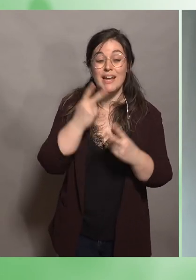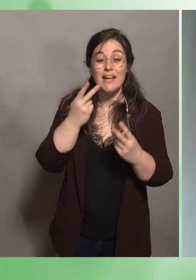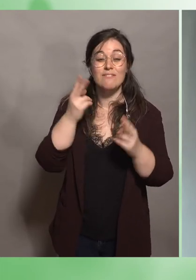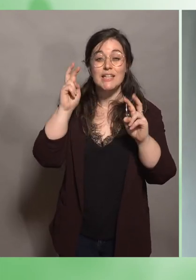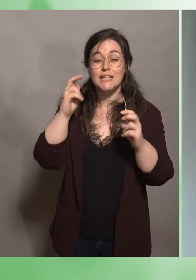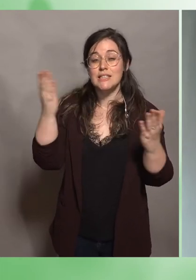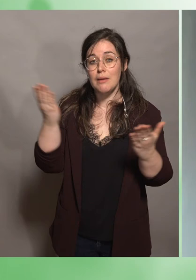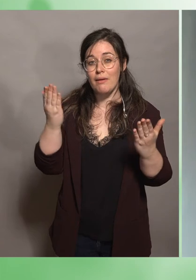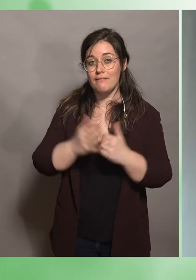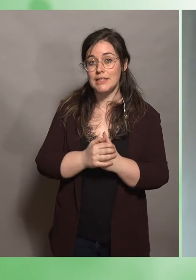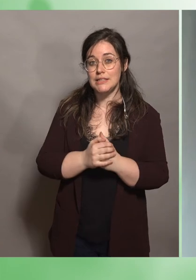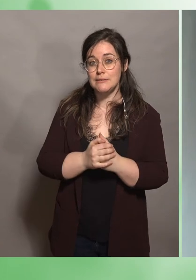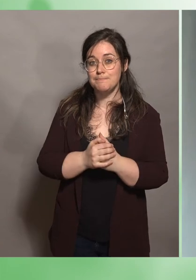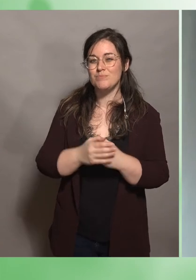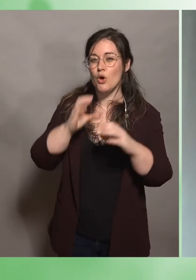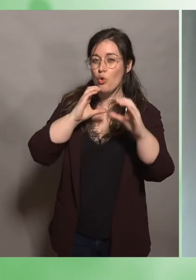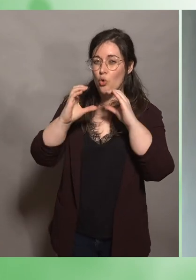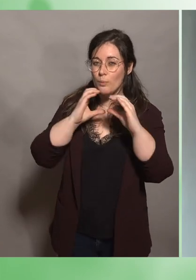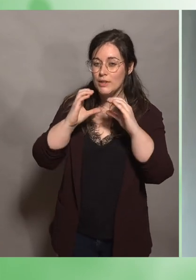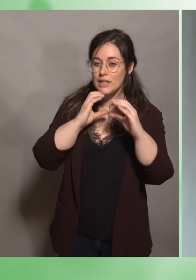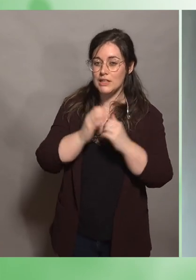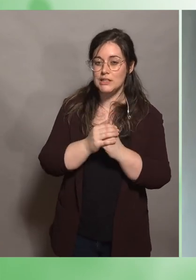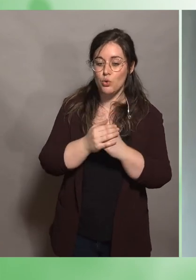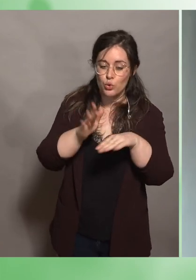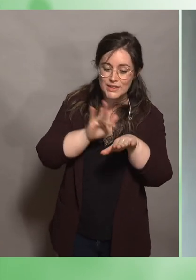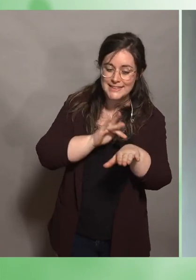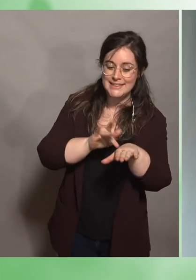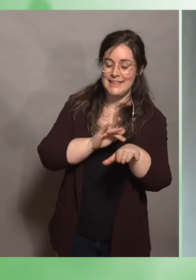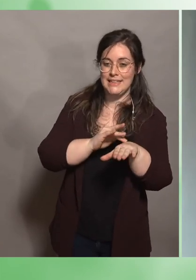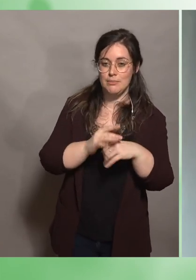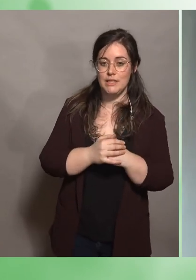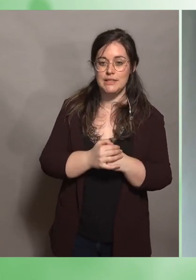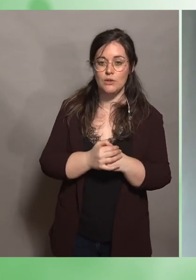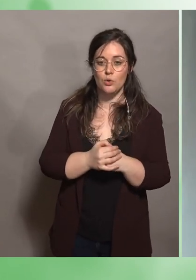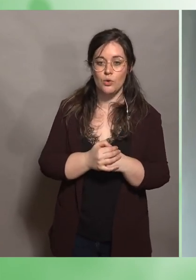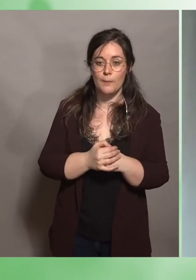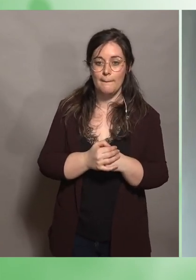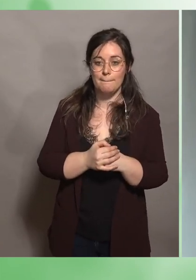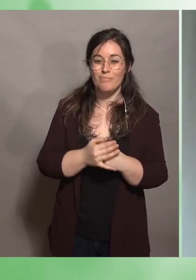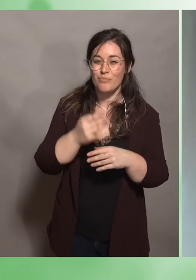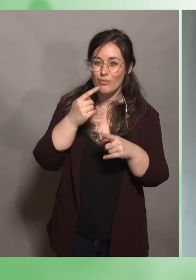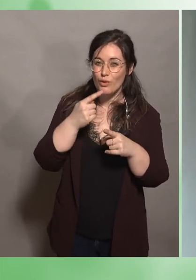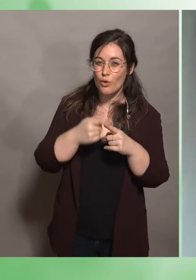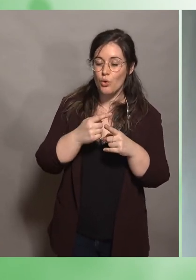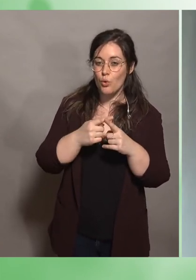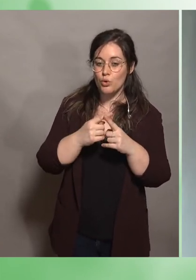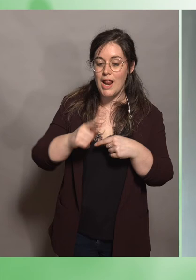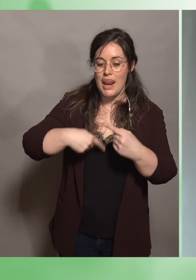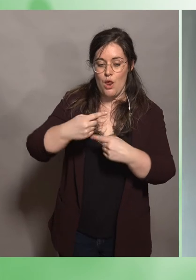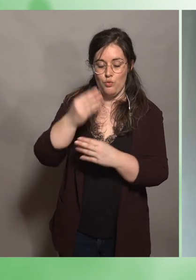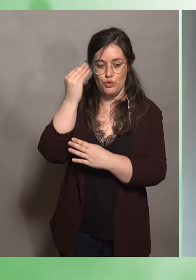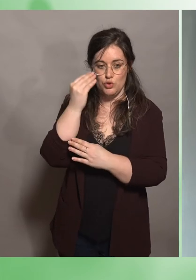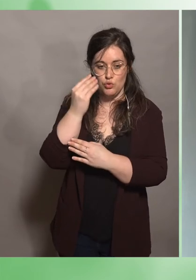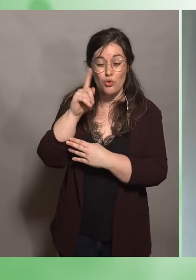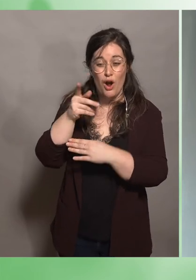ist, dass die Kommunikation, die Sensibilisierung und die laufende Schulung